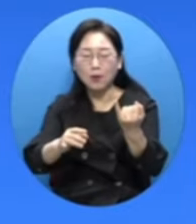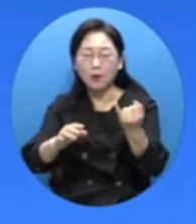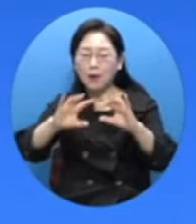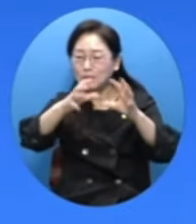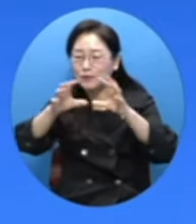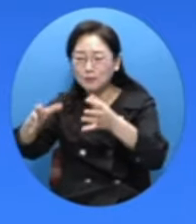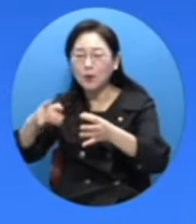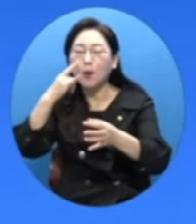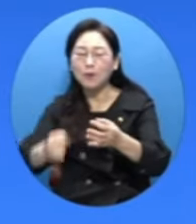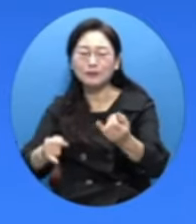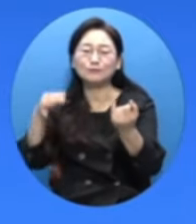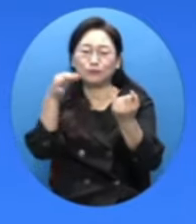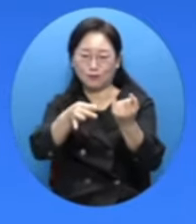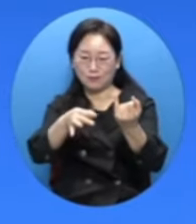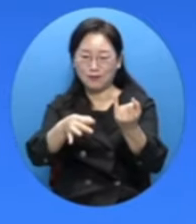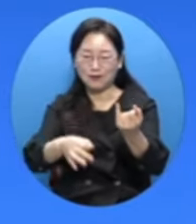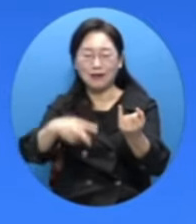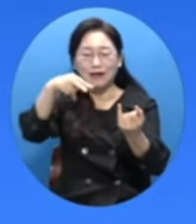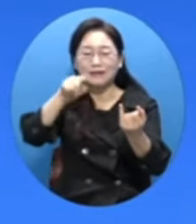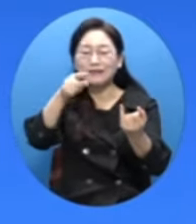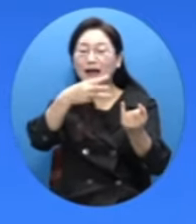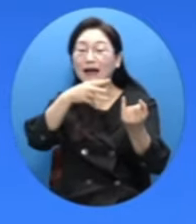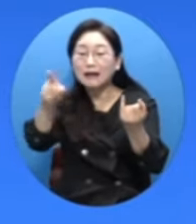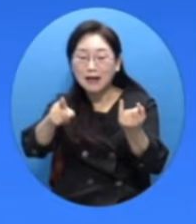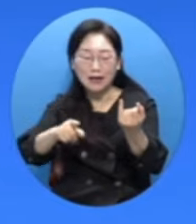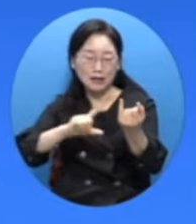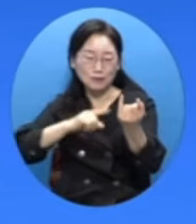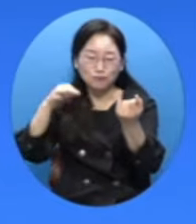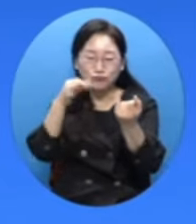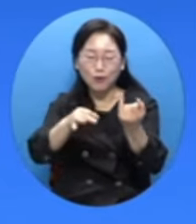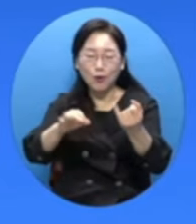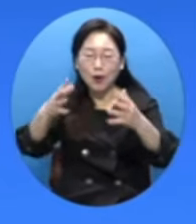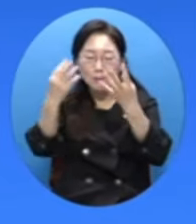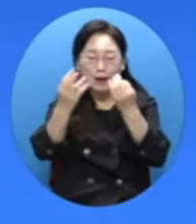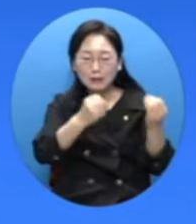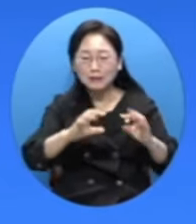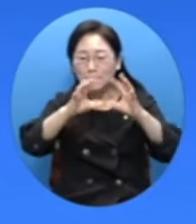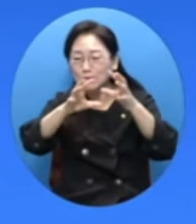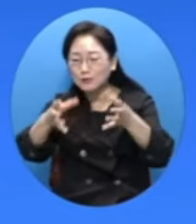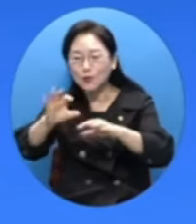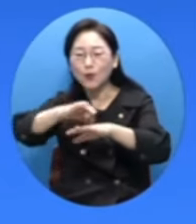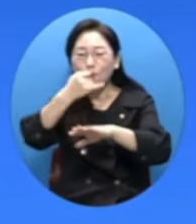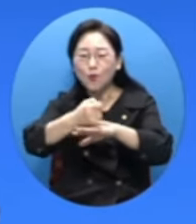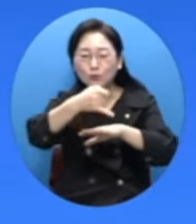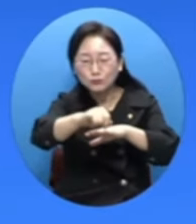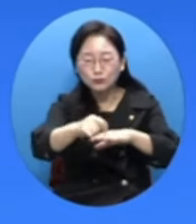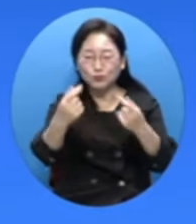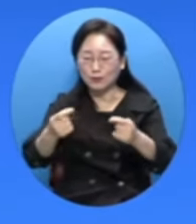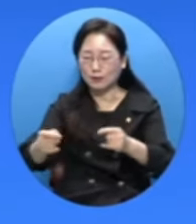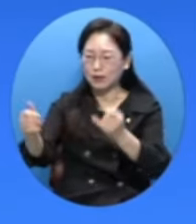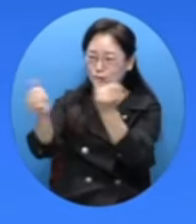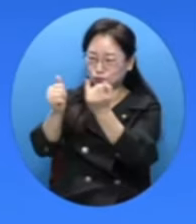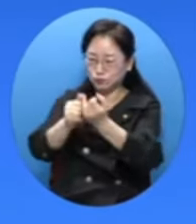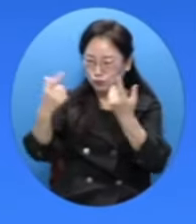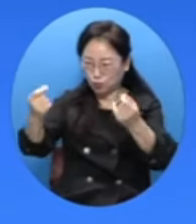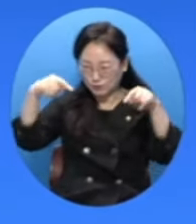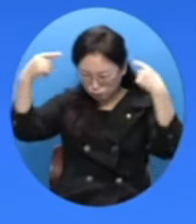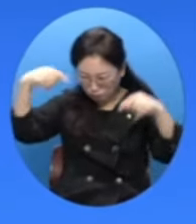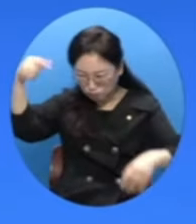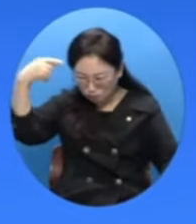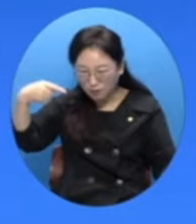되는 거야. 그래서 사라 사라 많은 민족의 공주여 공주여. 아이고 부부가 똑같이 돌았구만 똑같이